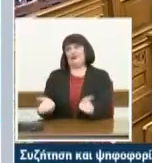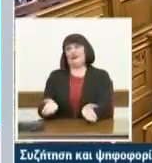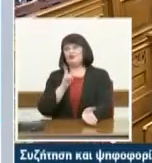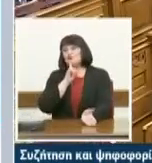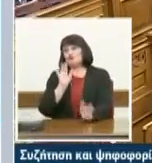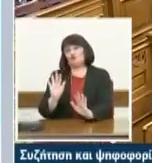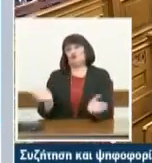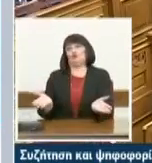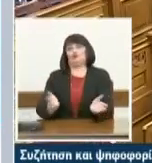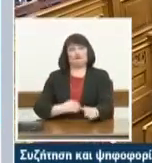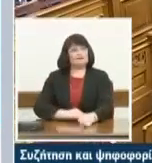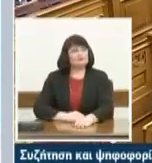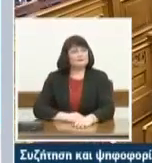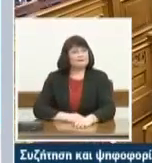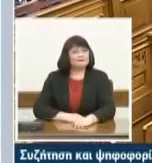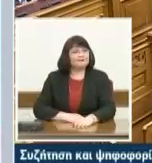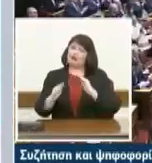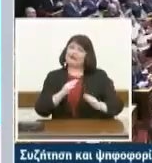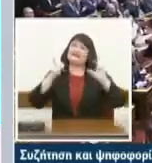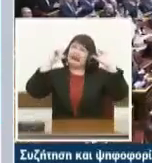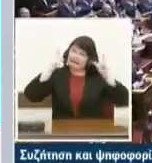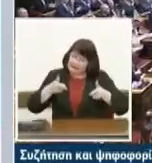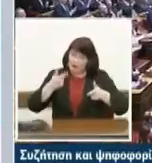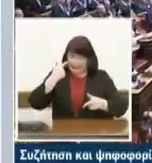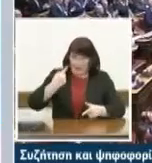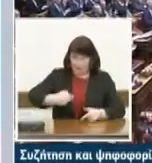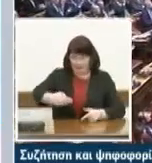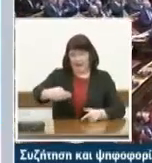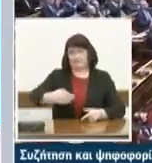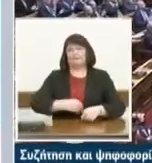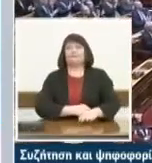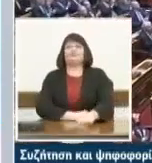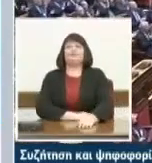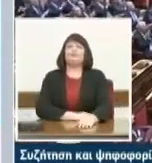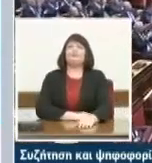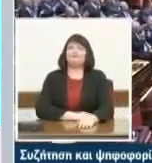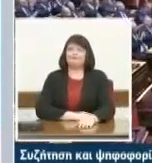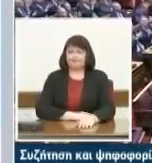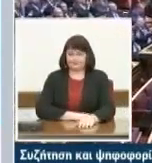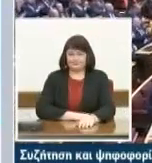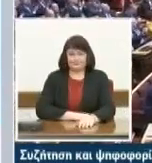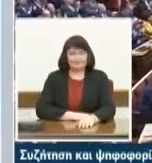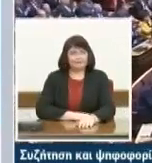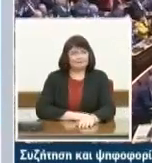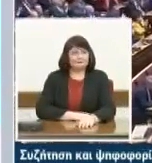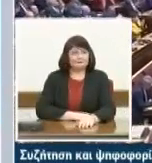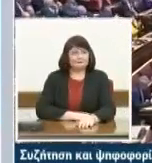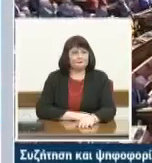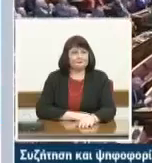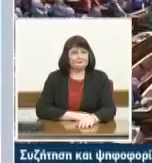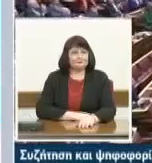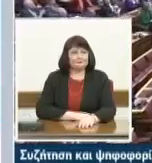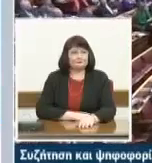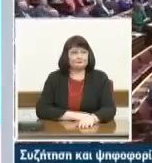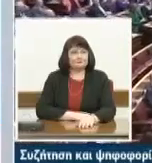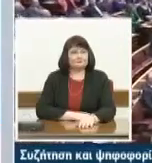τώρα. Ξέρετε κάτι, είμαστε προεκλογικά και τώρα πραγματικά ασχολούμαστε με ένα θέμα το οποίο έχει υπερβαίνει το Σύνταγμα αυτή